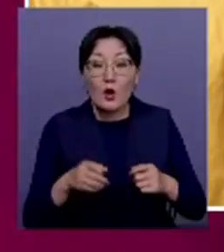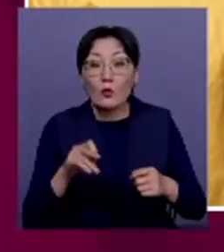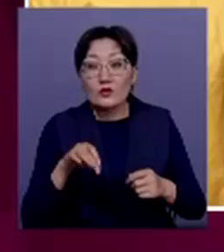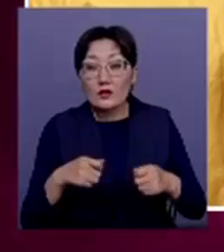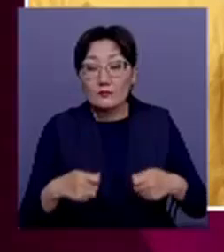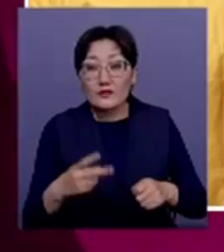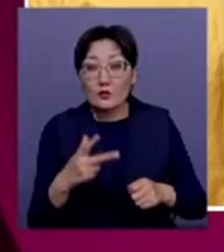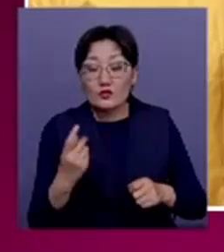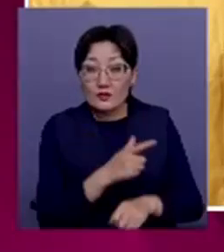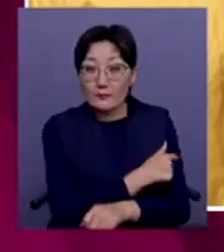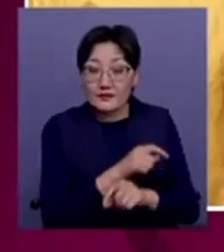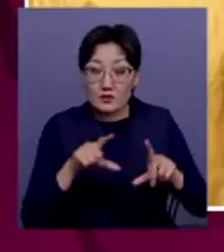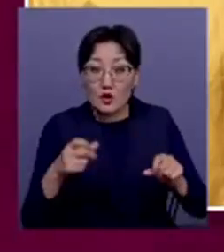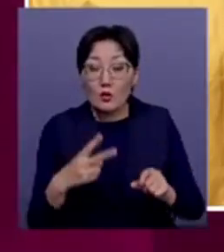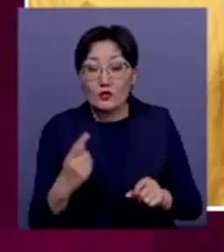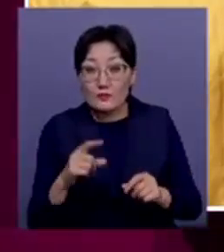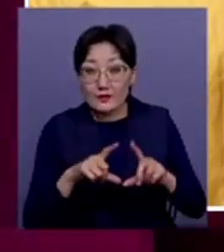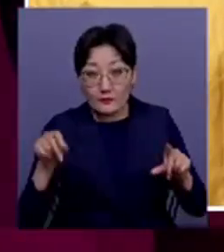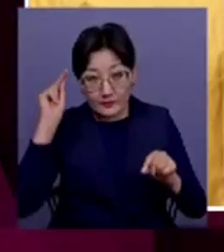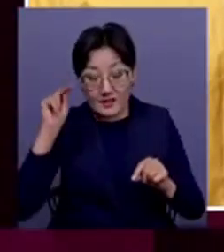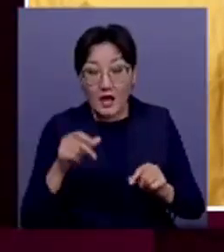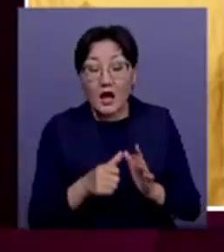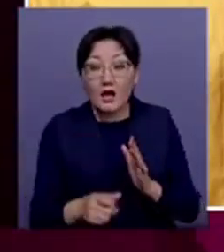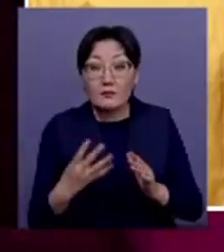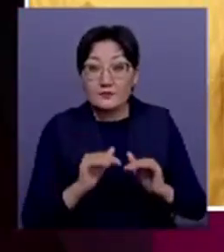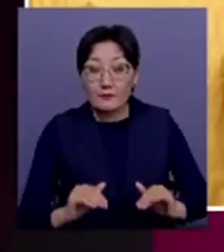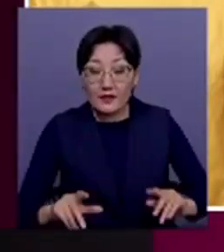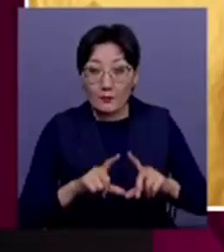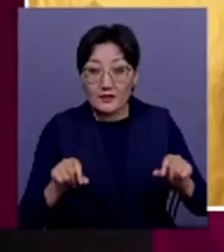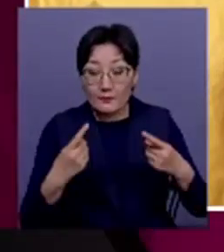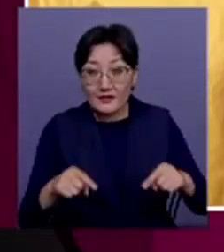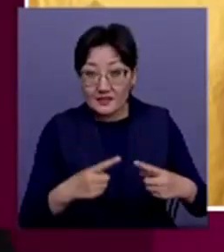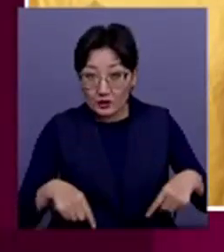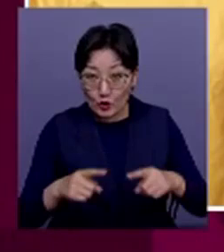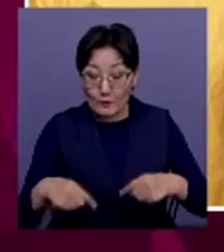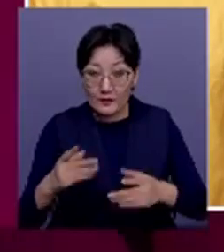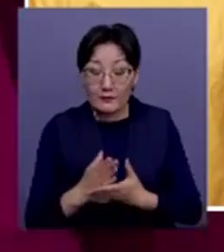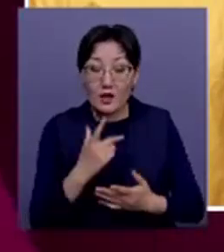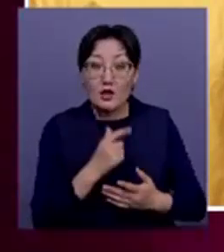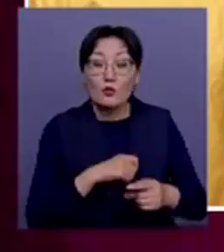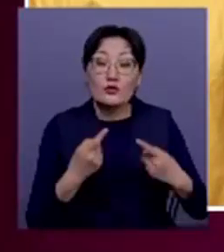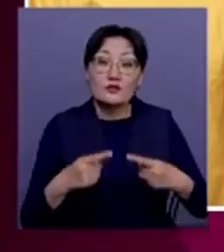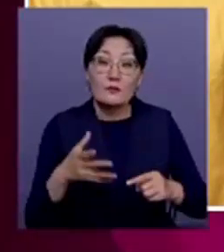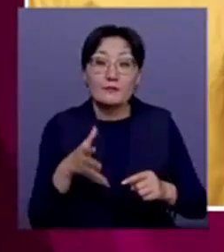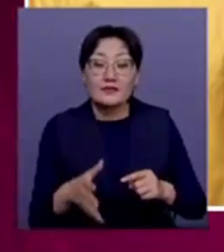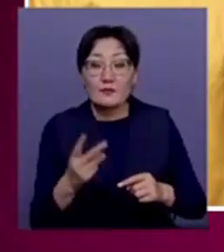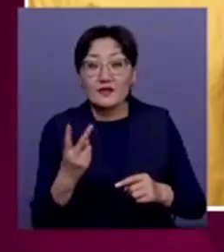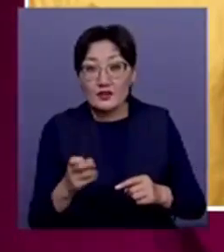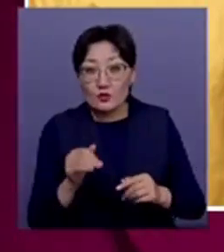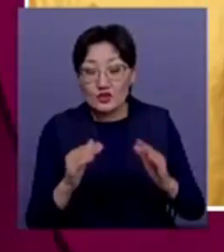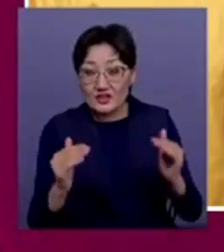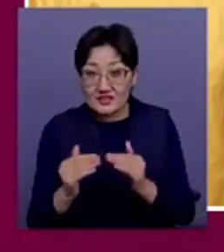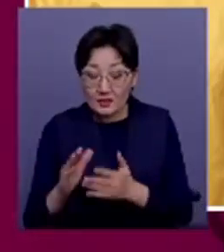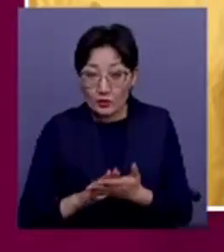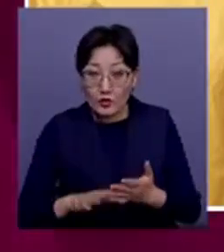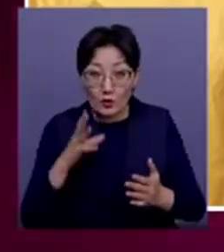32 медициналық мекеме, 31 мектеп, 65 балабақша және тағы да басқа да ұйымдар бар. Және де жауынгерлер өзге де 5200 нысанды тазалап